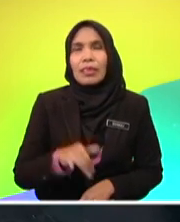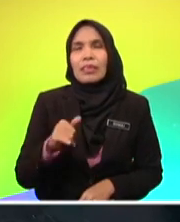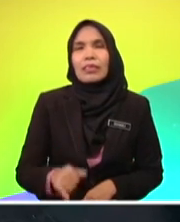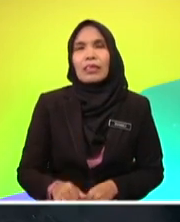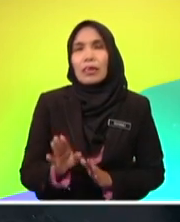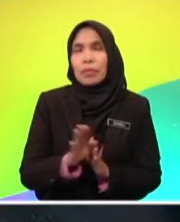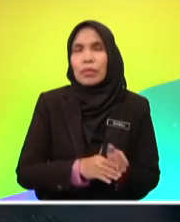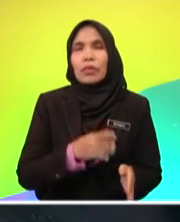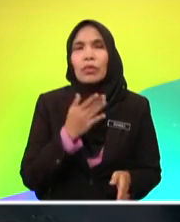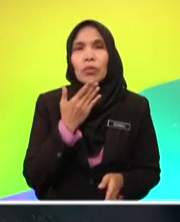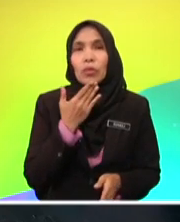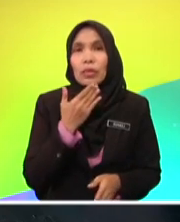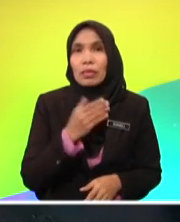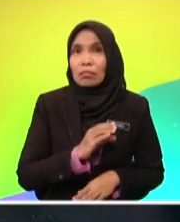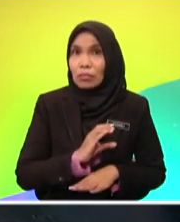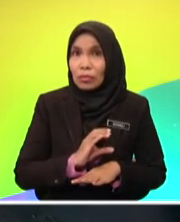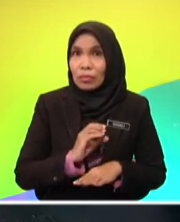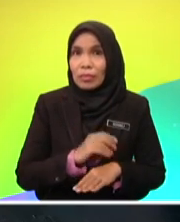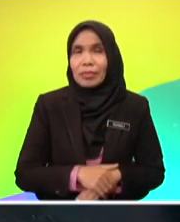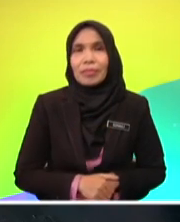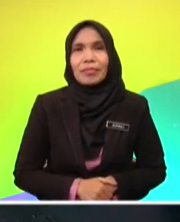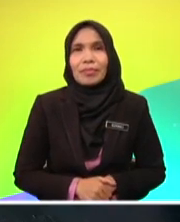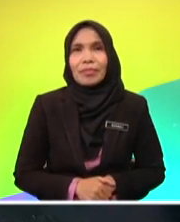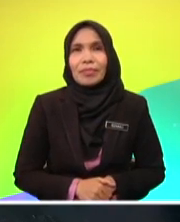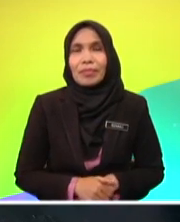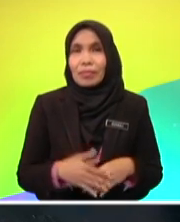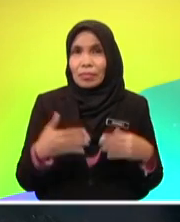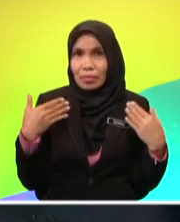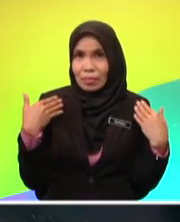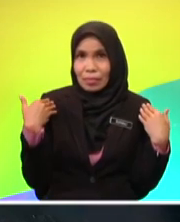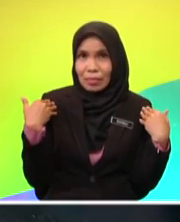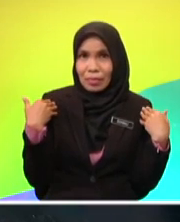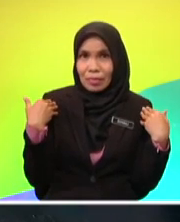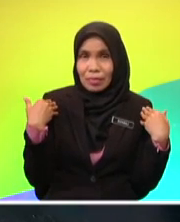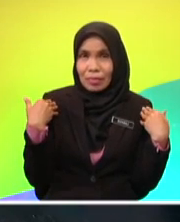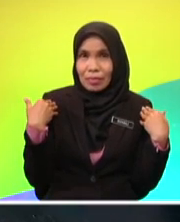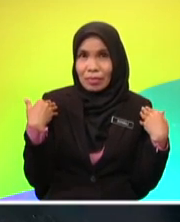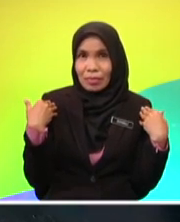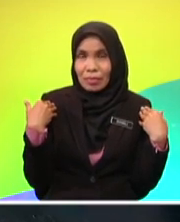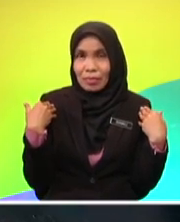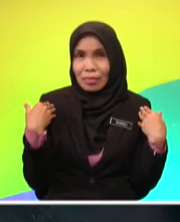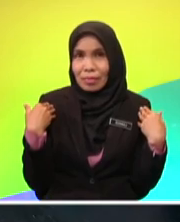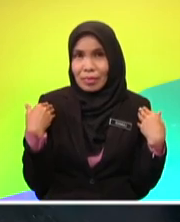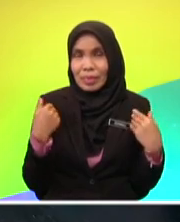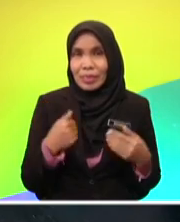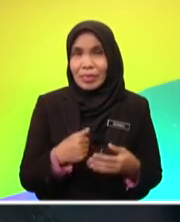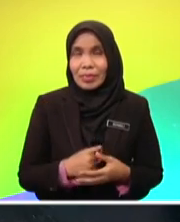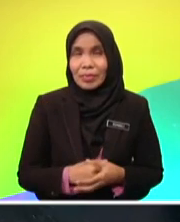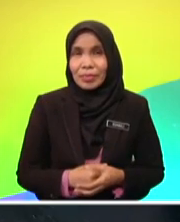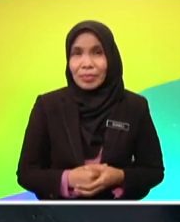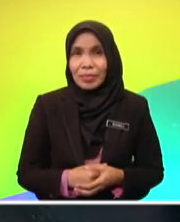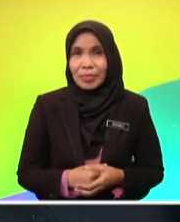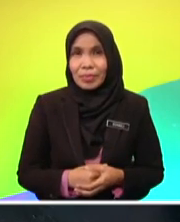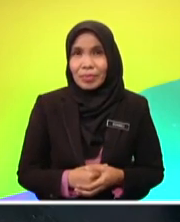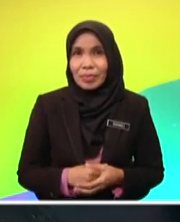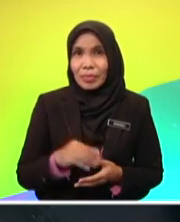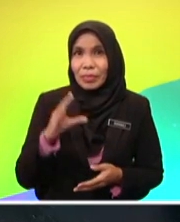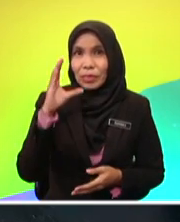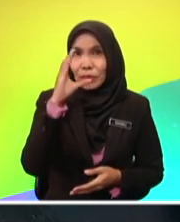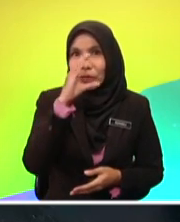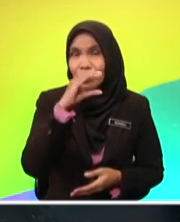Okey, dia ada apa kat situ? Apa yang ada? Dia ada si comel yang berwarna